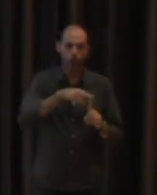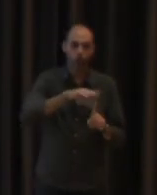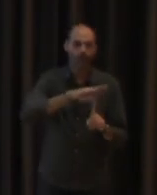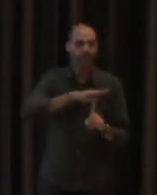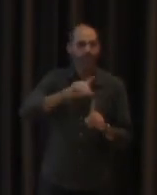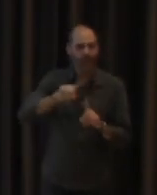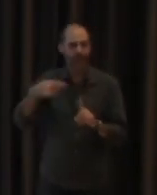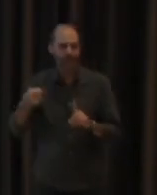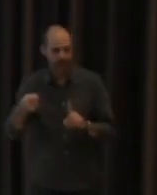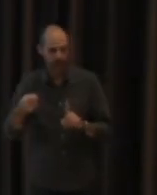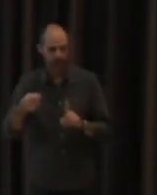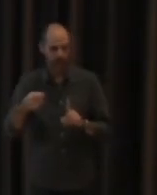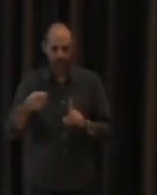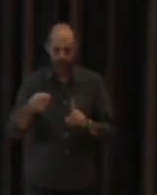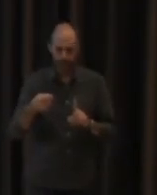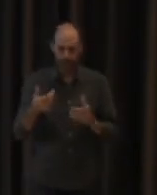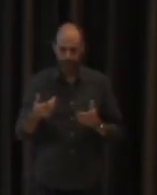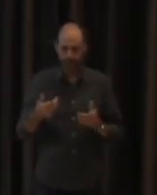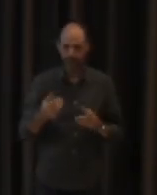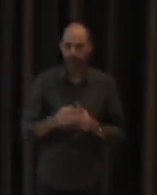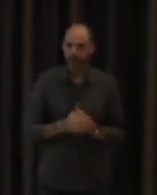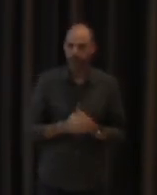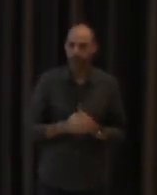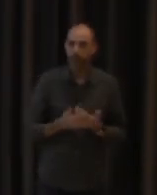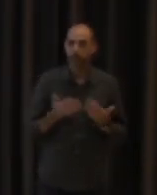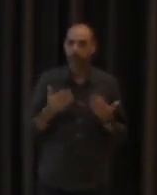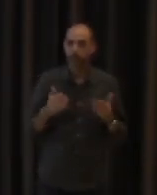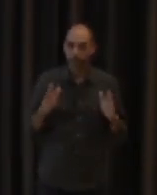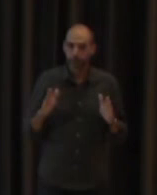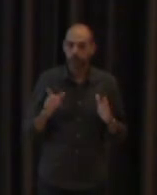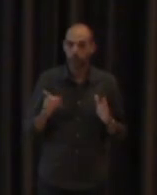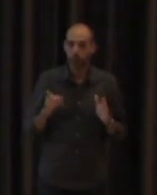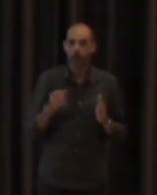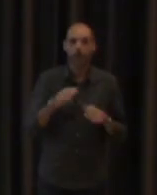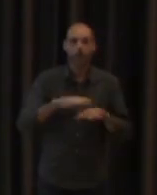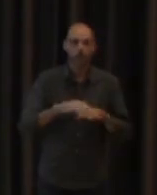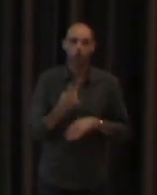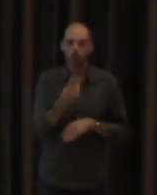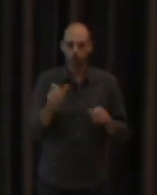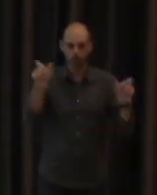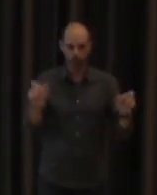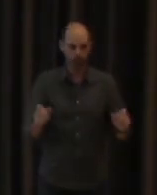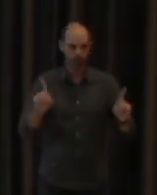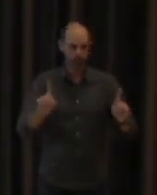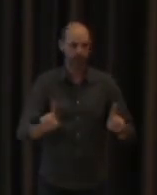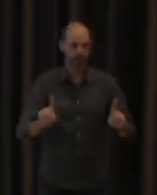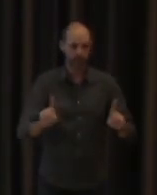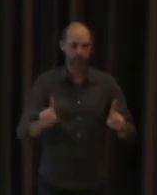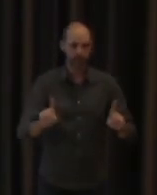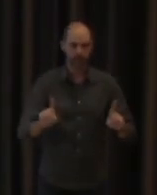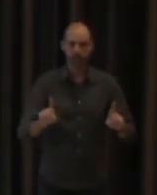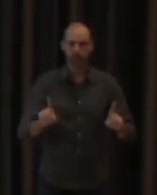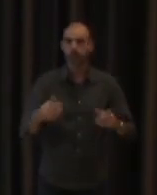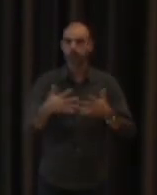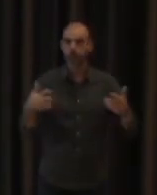divorciar-se i separar-se, aquests no volen companyia, volen un complement de separació, però volen també almenys dos participants, no?